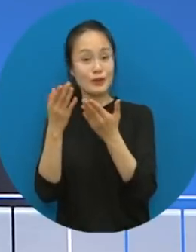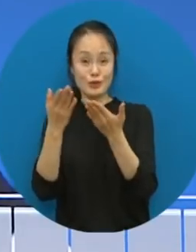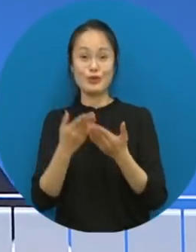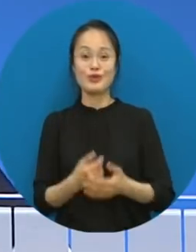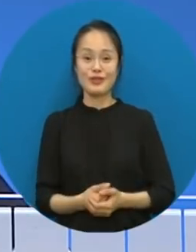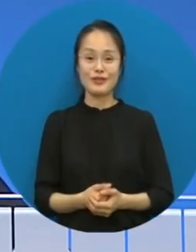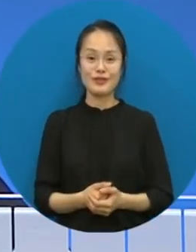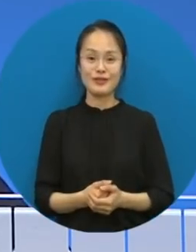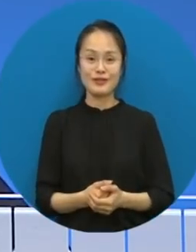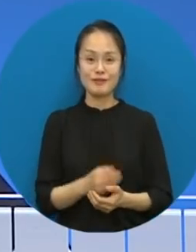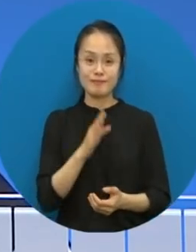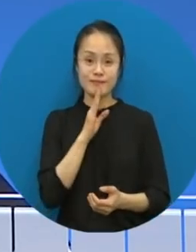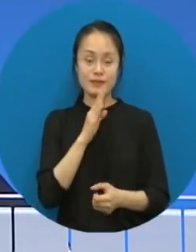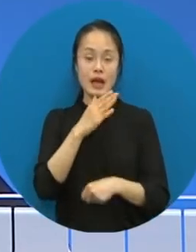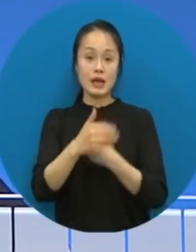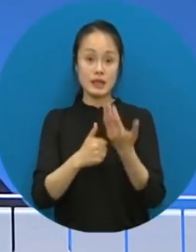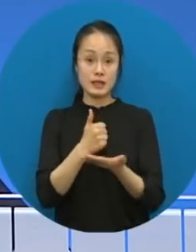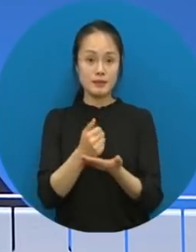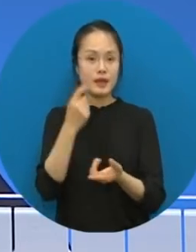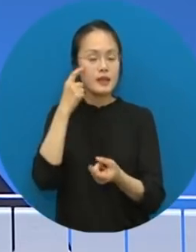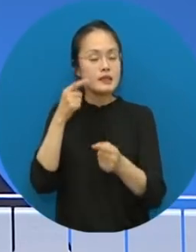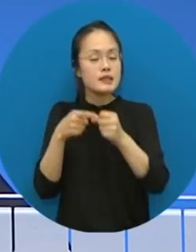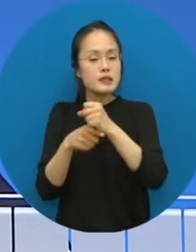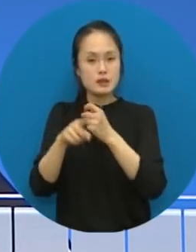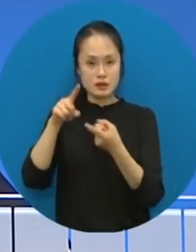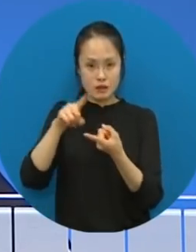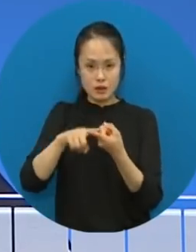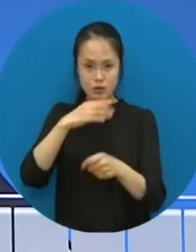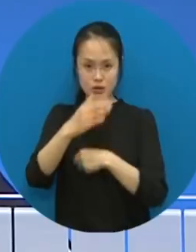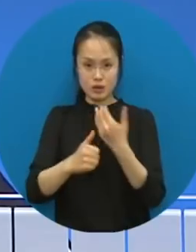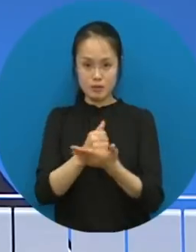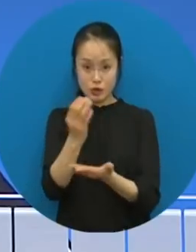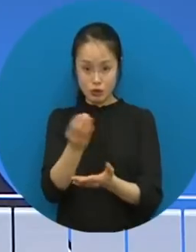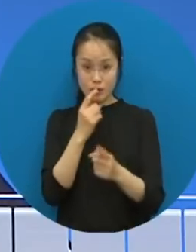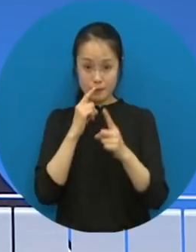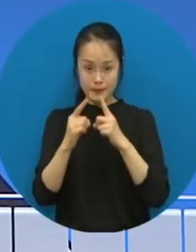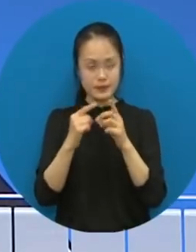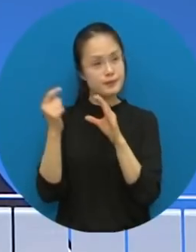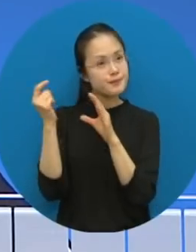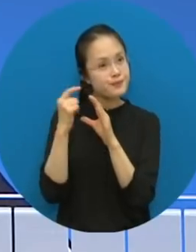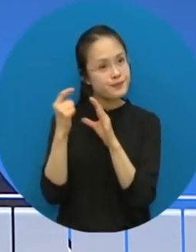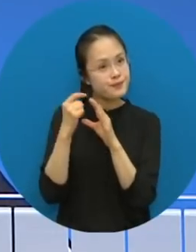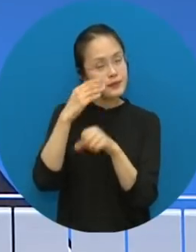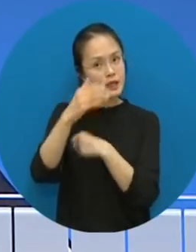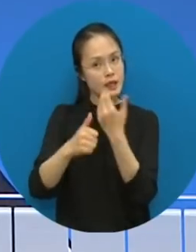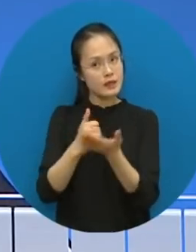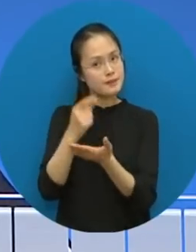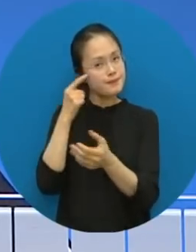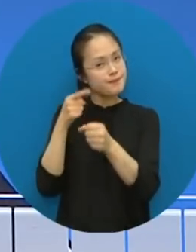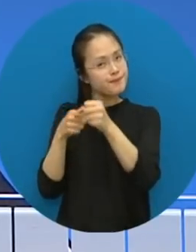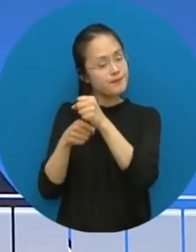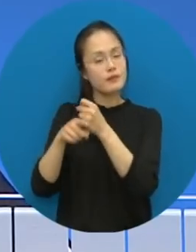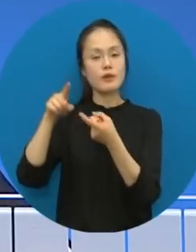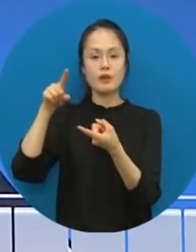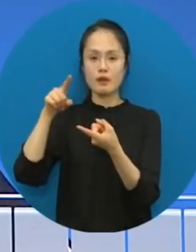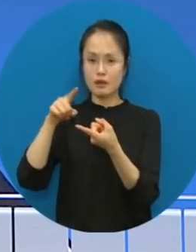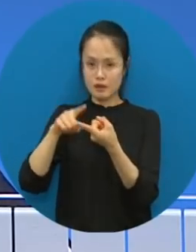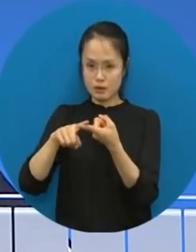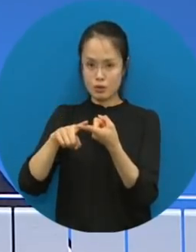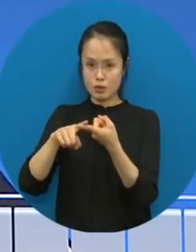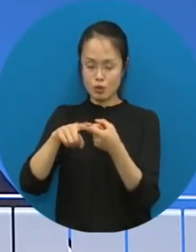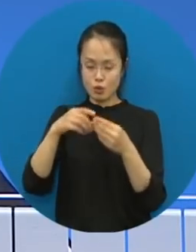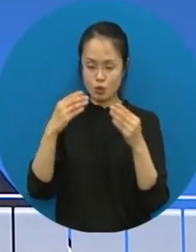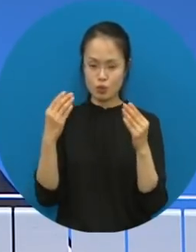그래서 하나님의 뜻대로 우리가 하나님의 거룩한 말씀을 듣고 하나님의 그 의도대로 이제 온전히